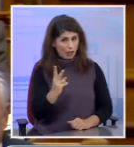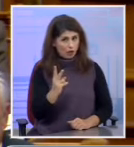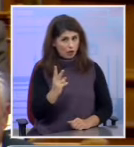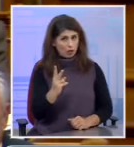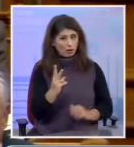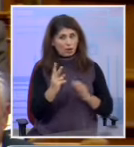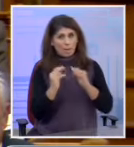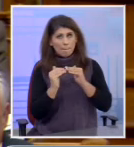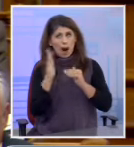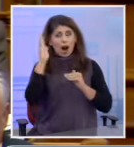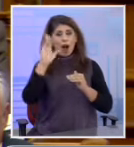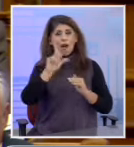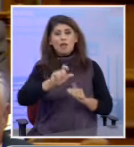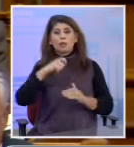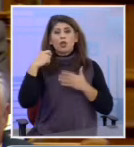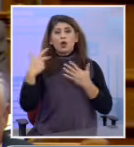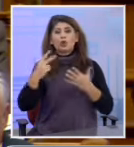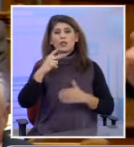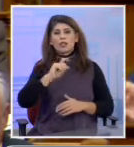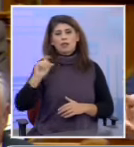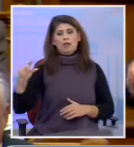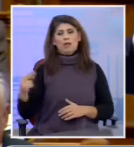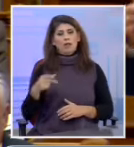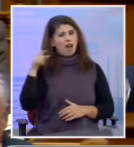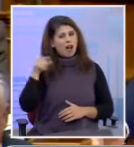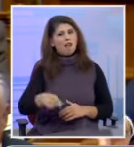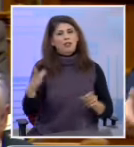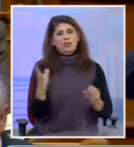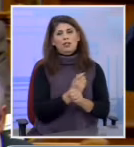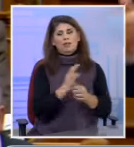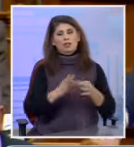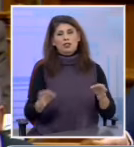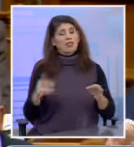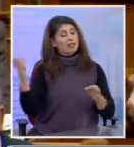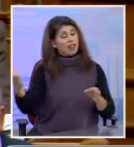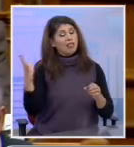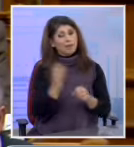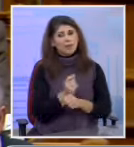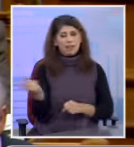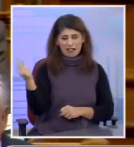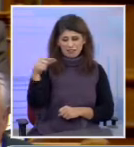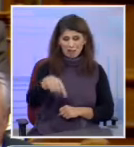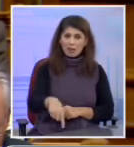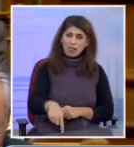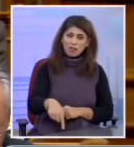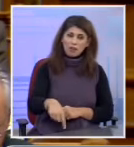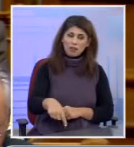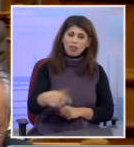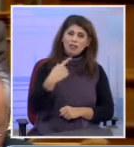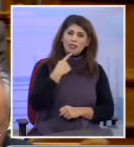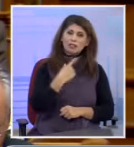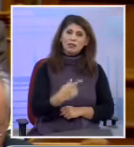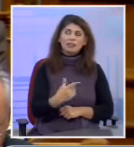στα 78 δισεκατομμύρια ευρώ. Αυτό είναι το success story και η επιτυχία σας. Και έρχεστε τώρα εδώ να δείτε